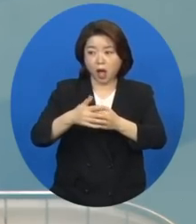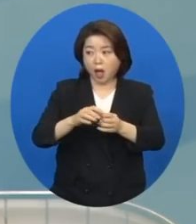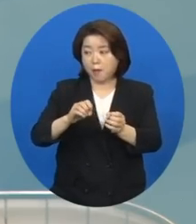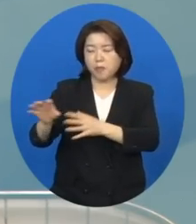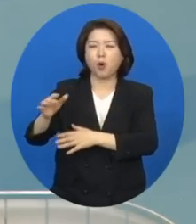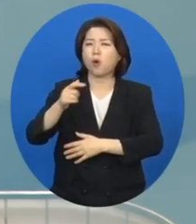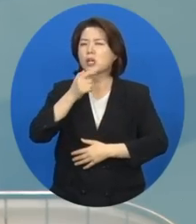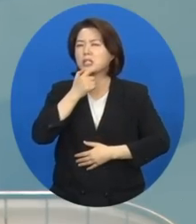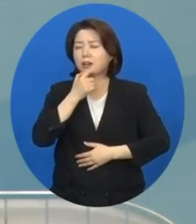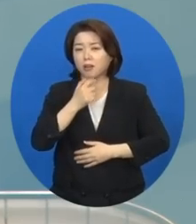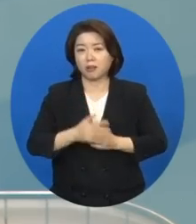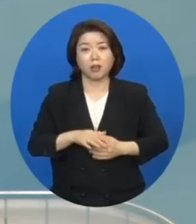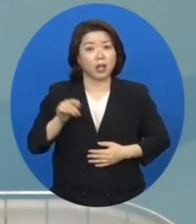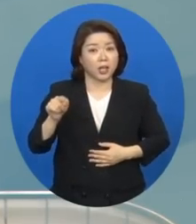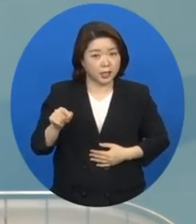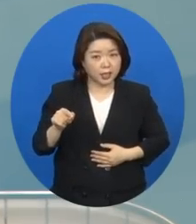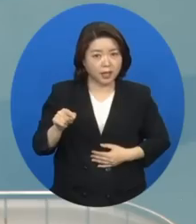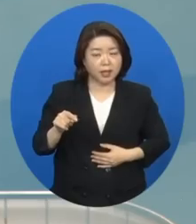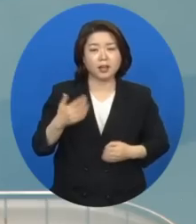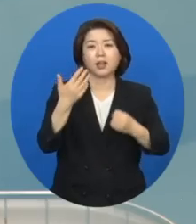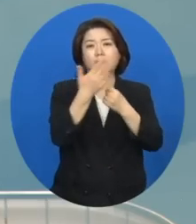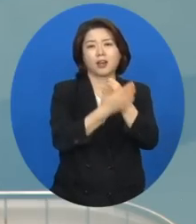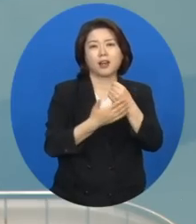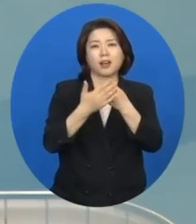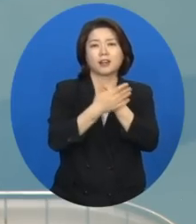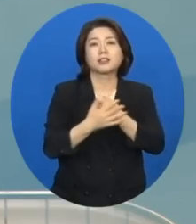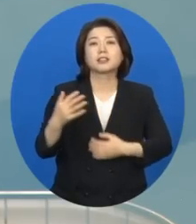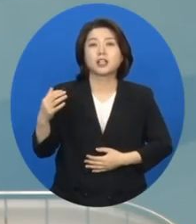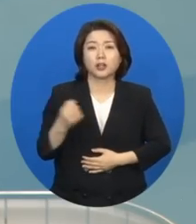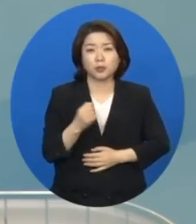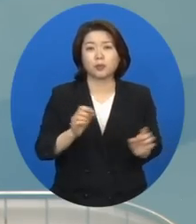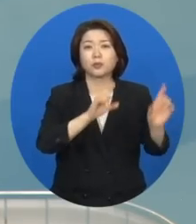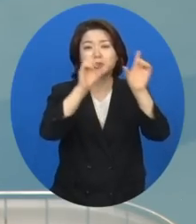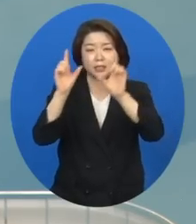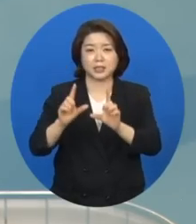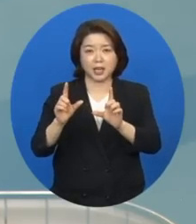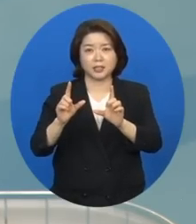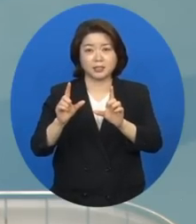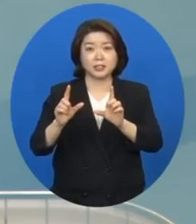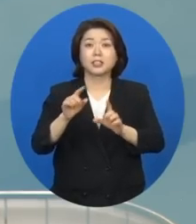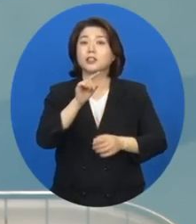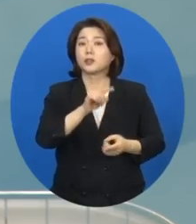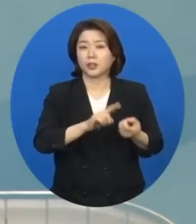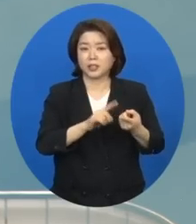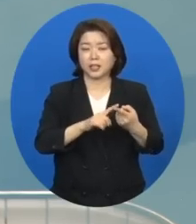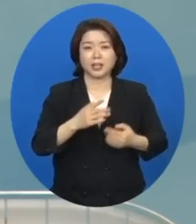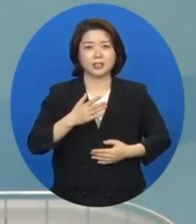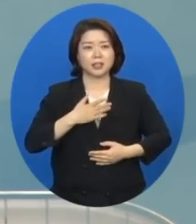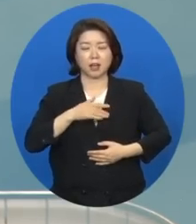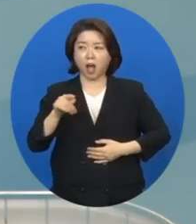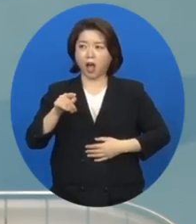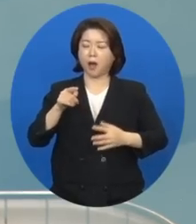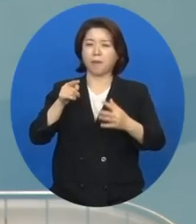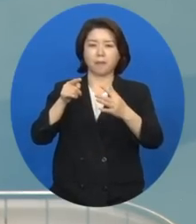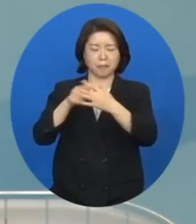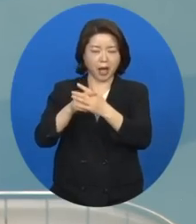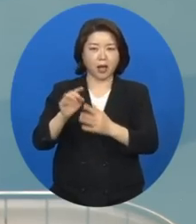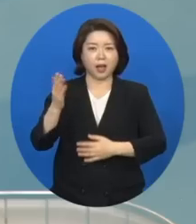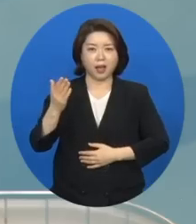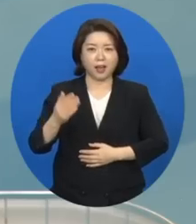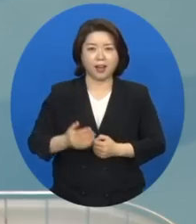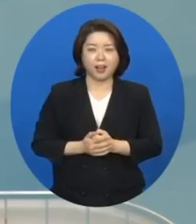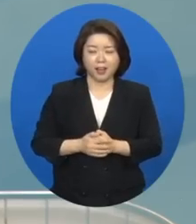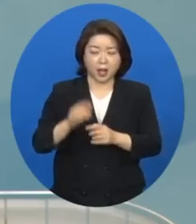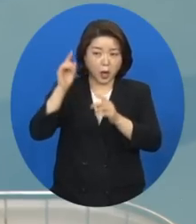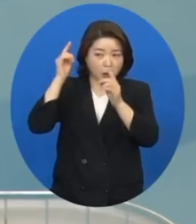때문이에요. 이것이 은혜로 사는 것이라는 것을 제가 알게 되었거든요. 일상을